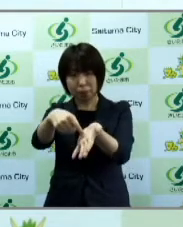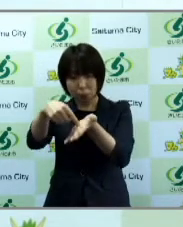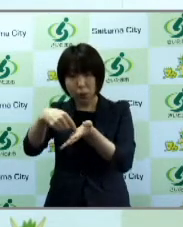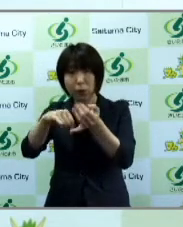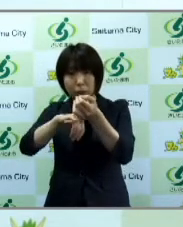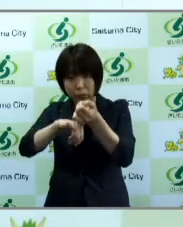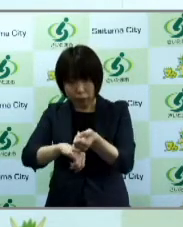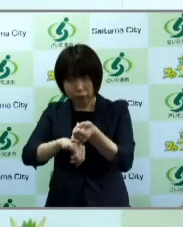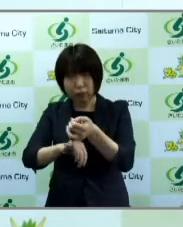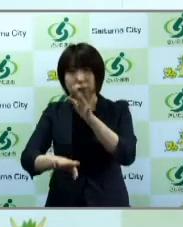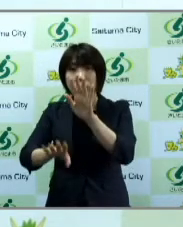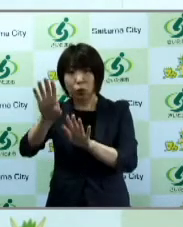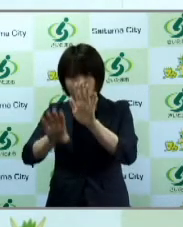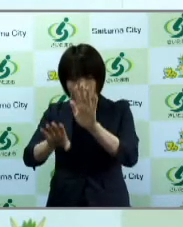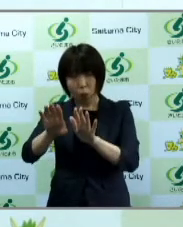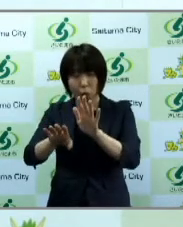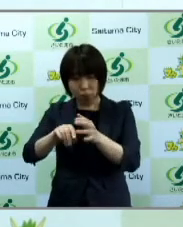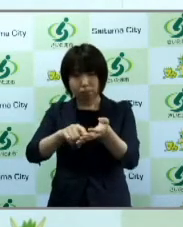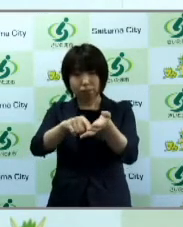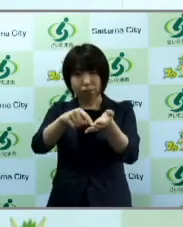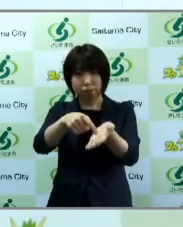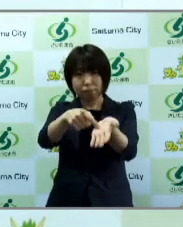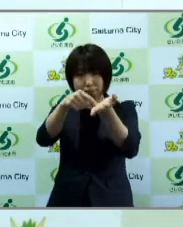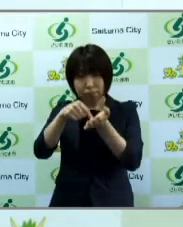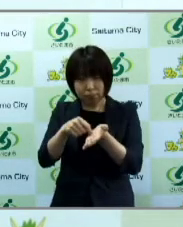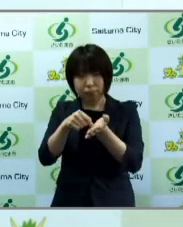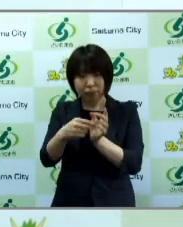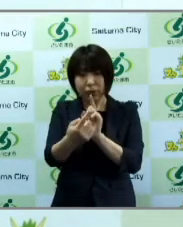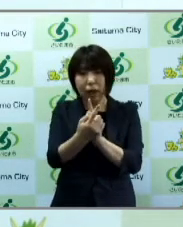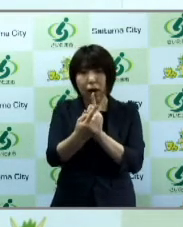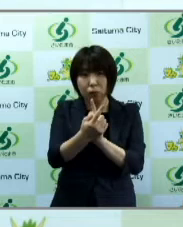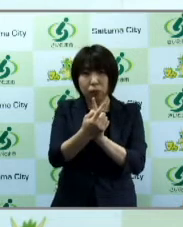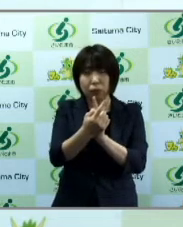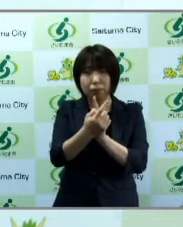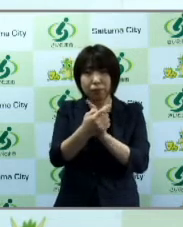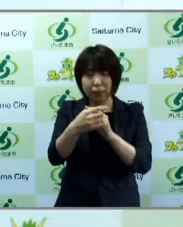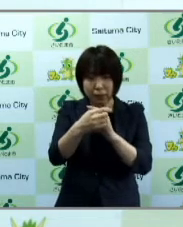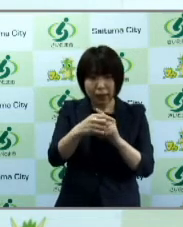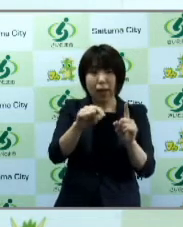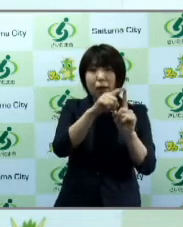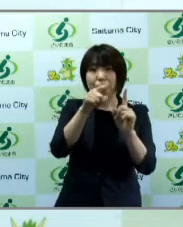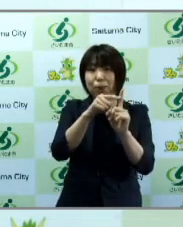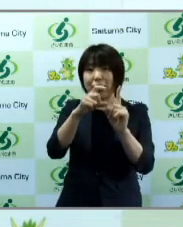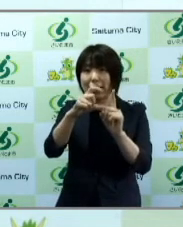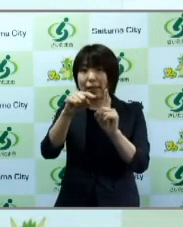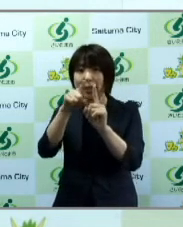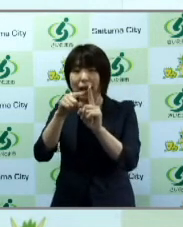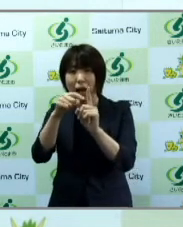まあ、に対応しながら増強していくということになると思います。